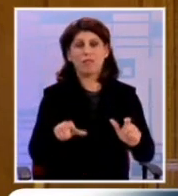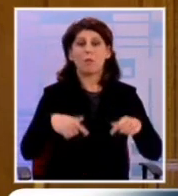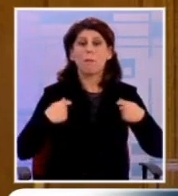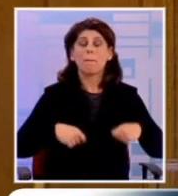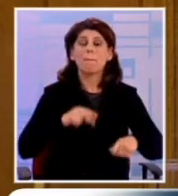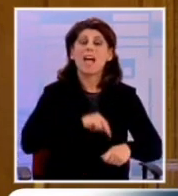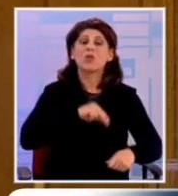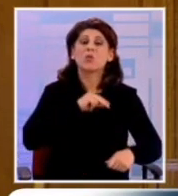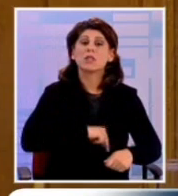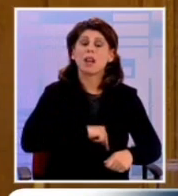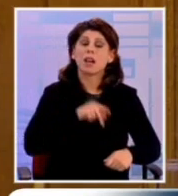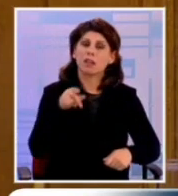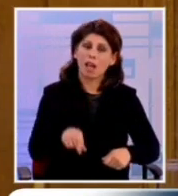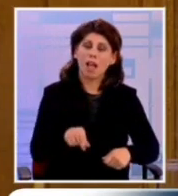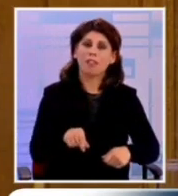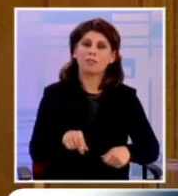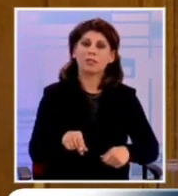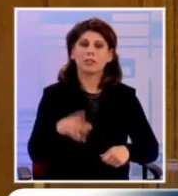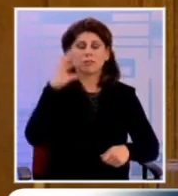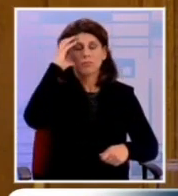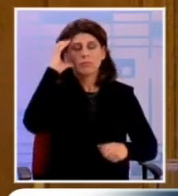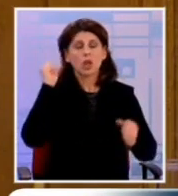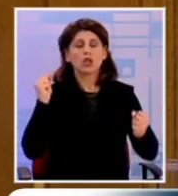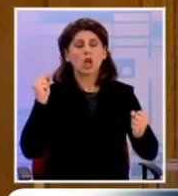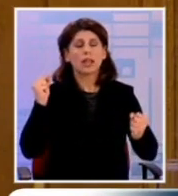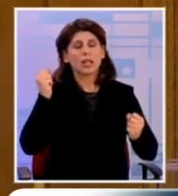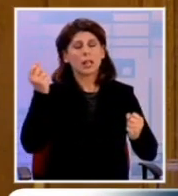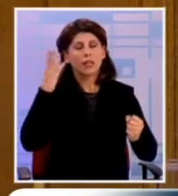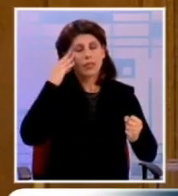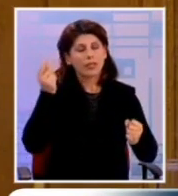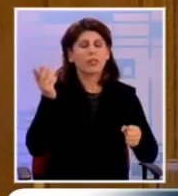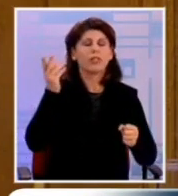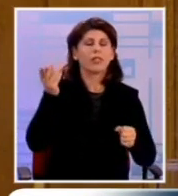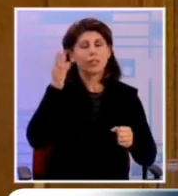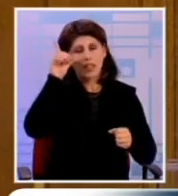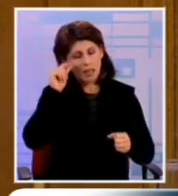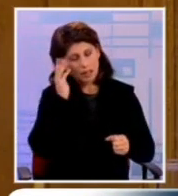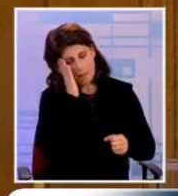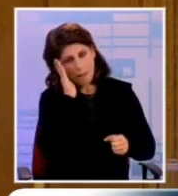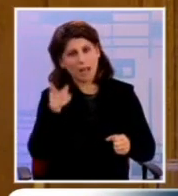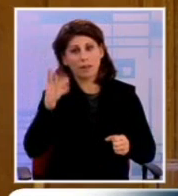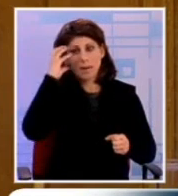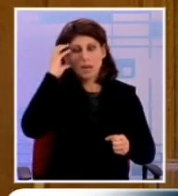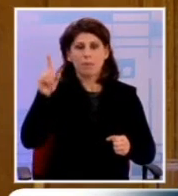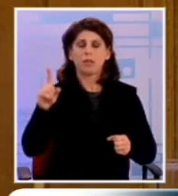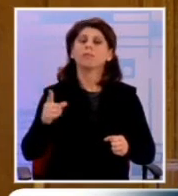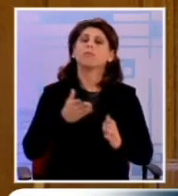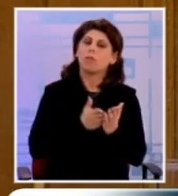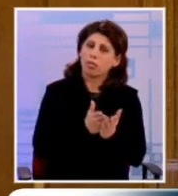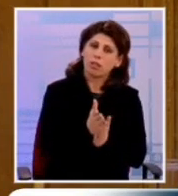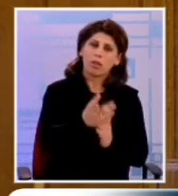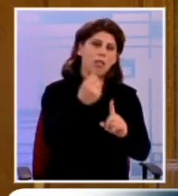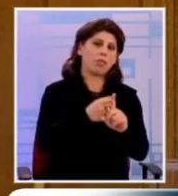μας. Και αυτή την ανήμερη μνήμη μας κινητοποιούμε σήμερα για τις δίκαιες διεκδικήσεις